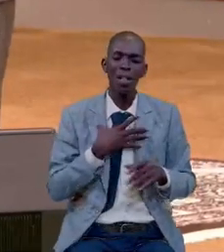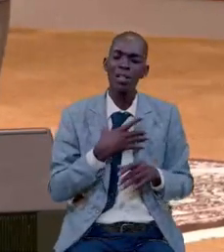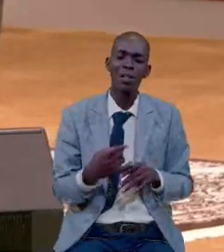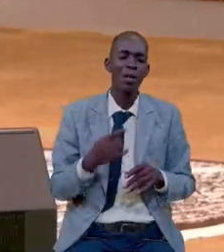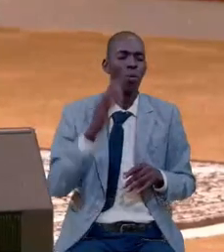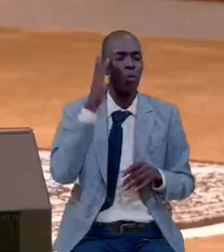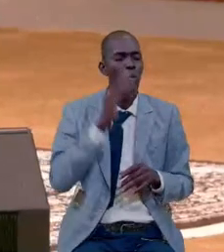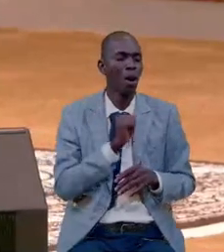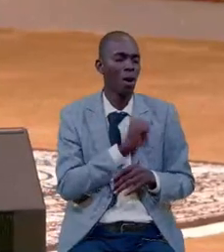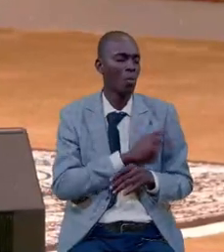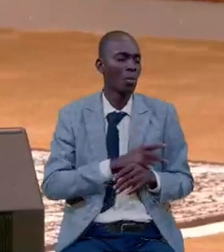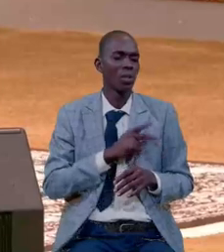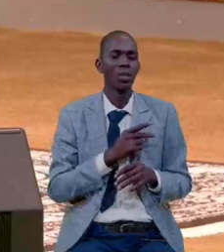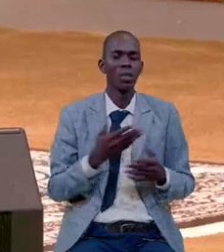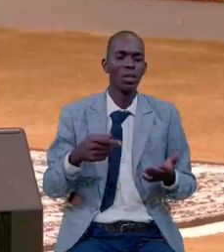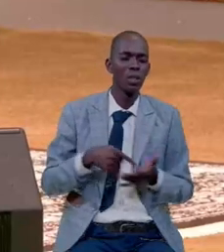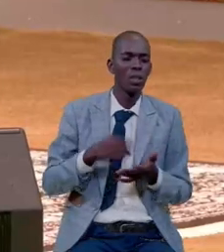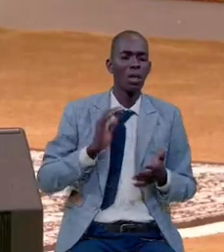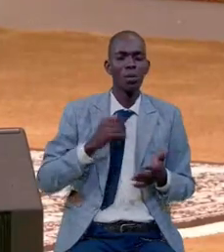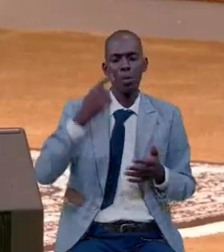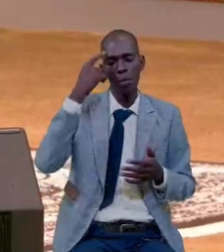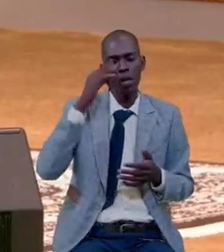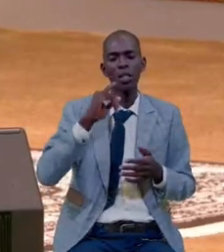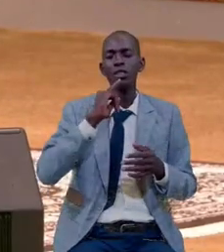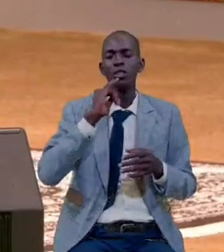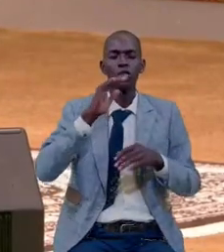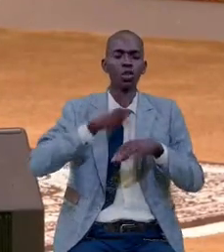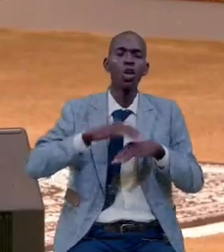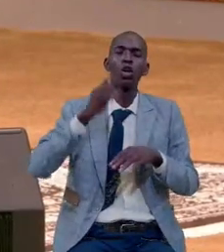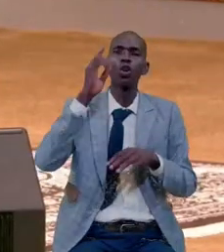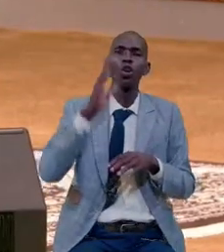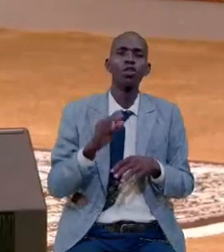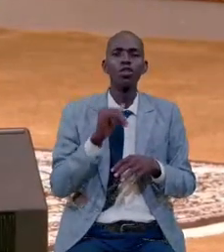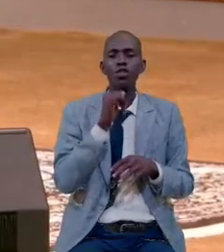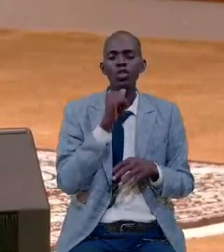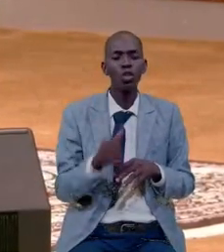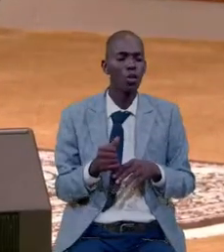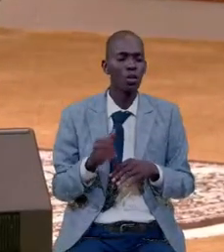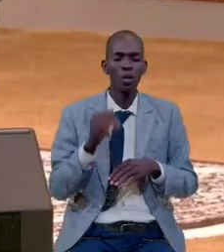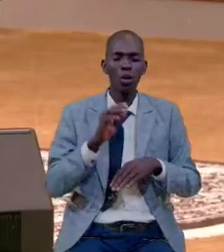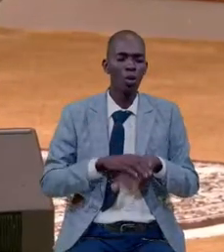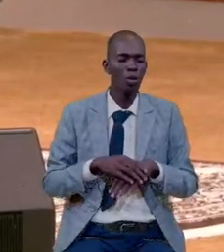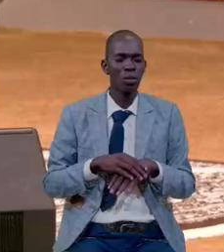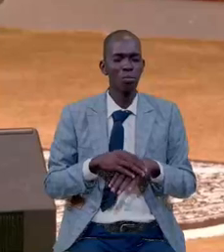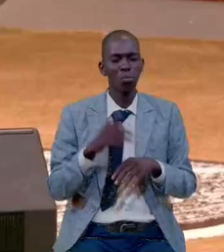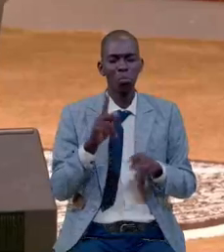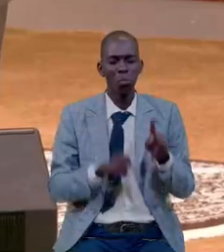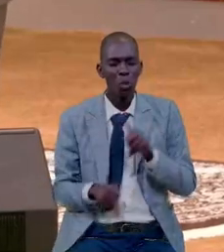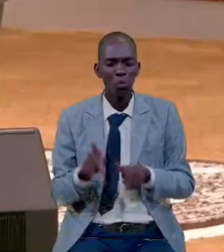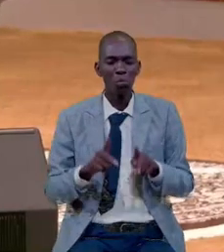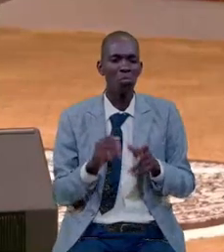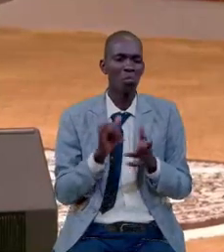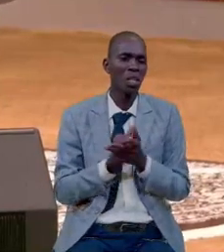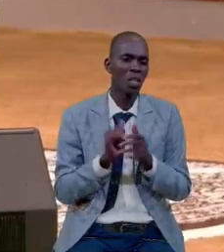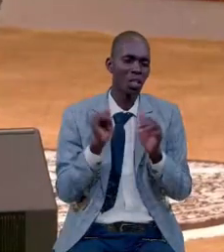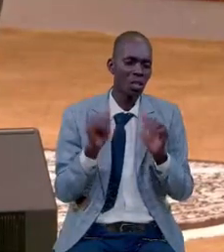l'apprécier, qui suit ma vie. Alors nos pensées sont sur Dieu et non sur nous, et non sur